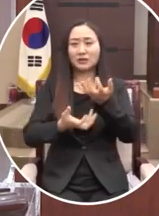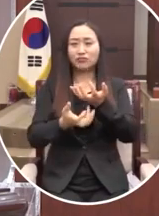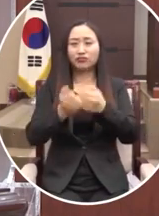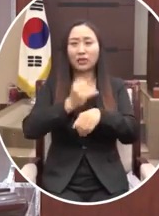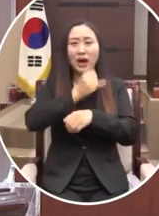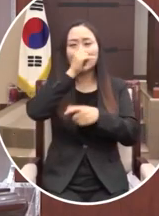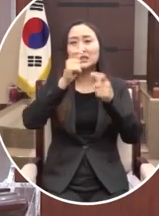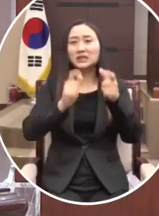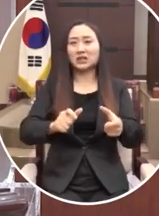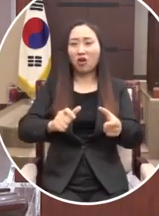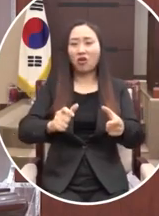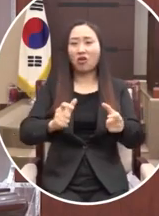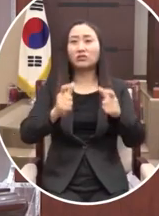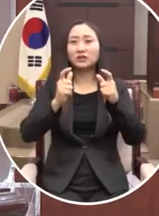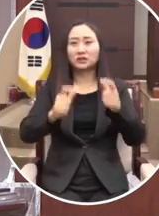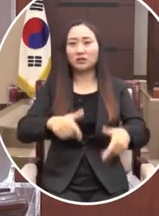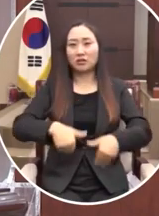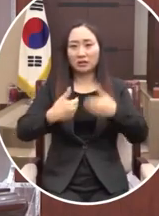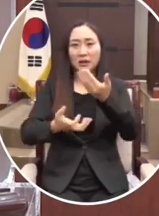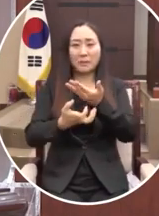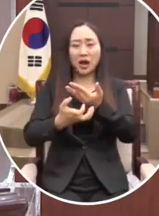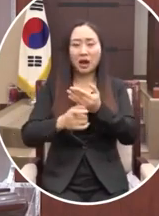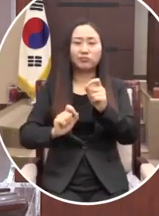난방의 비중이 높음을 알 수 있습니다.